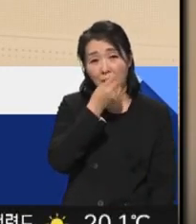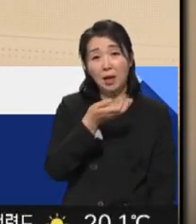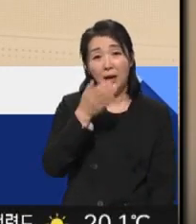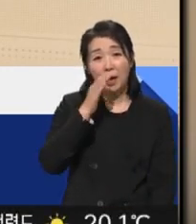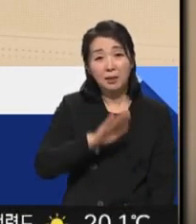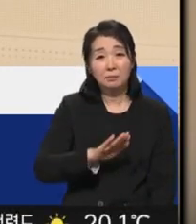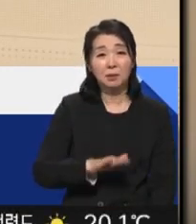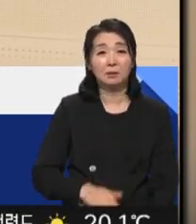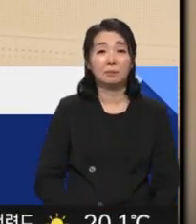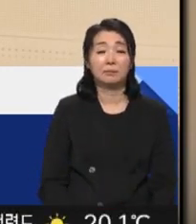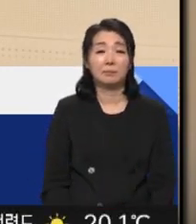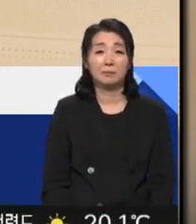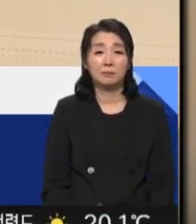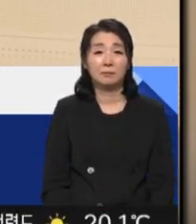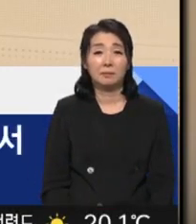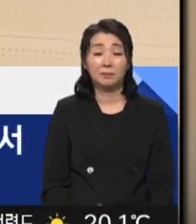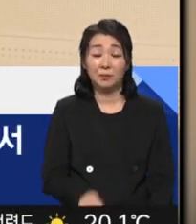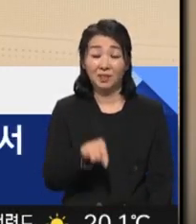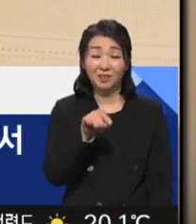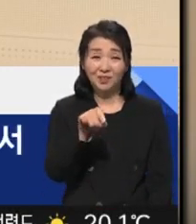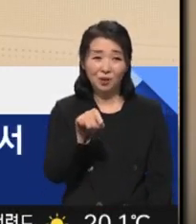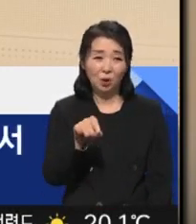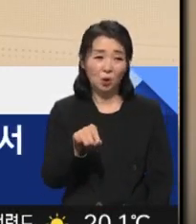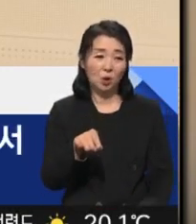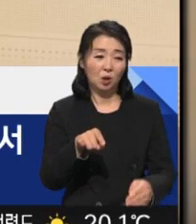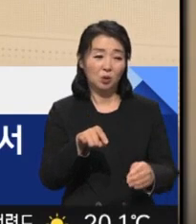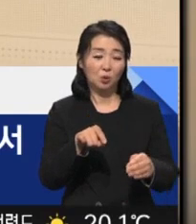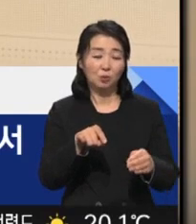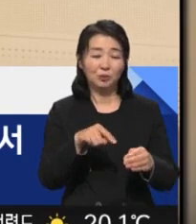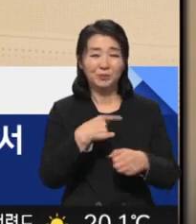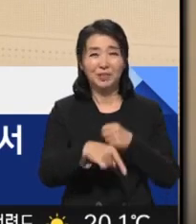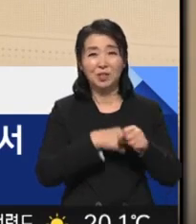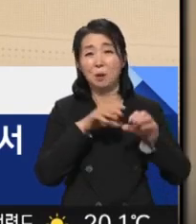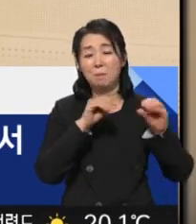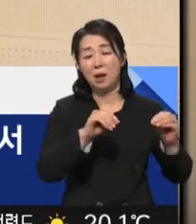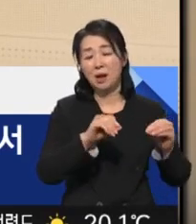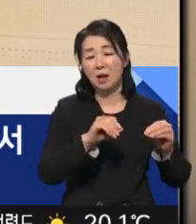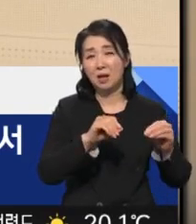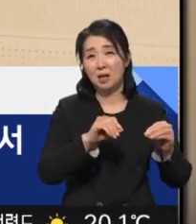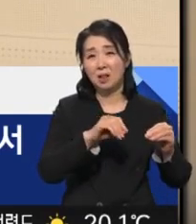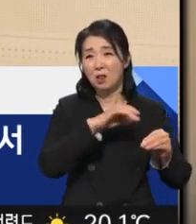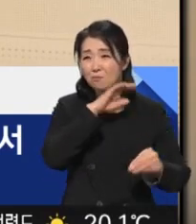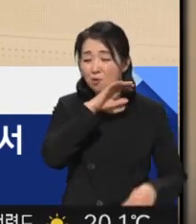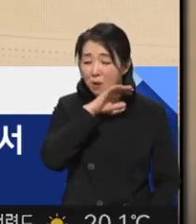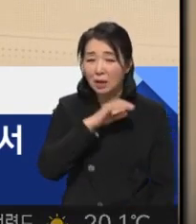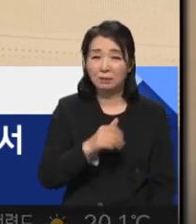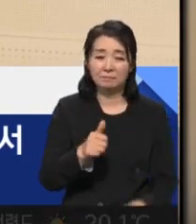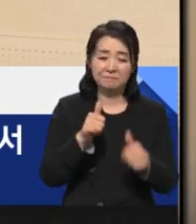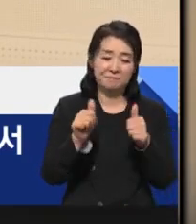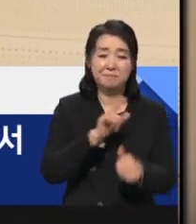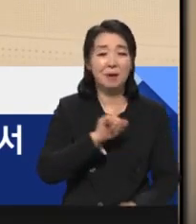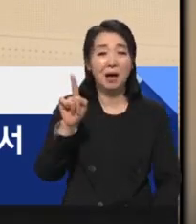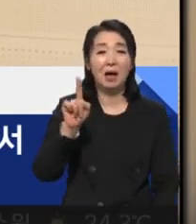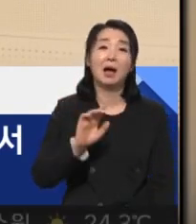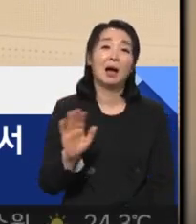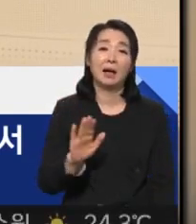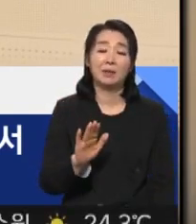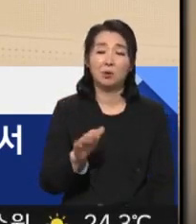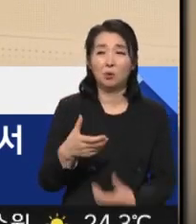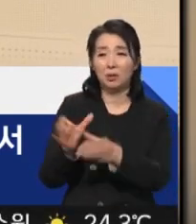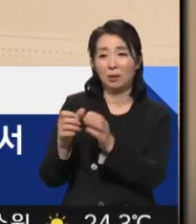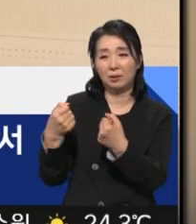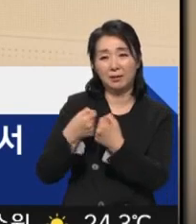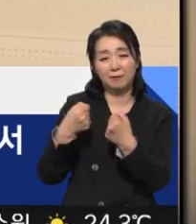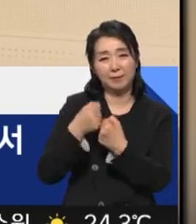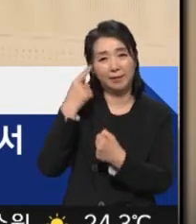다시 말씀드렸지만 뭐 그걸 가지고 이의 제기를 하거나 재심을 청구하거나 가처분을 하거나 해서 당과 싸우고